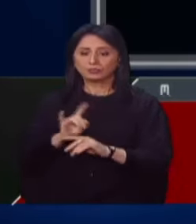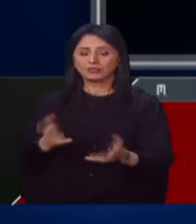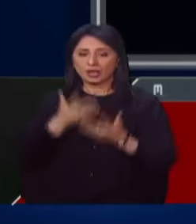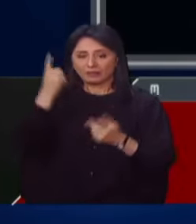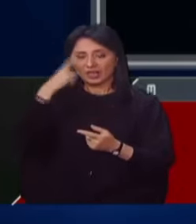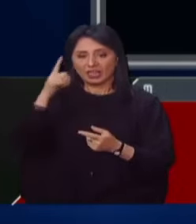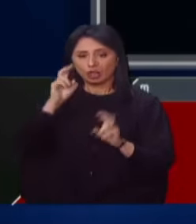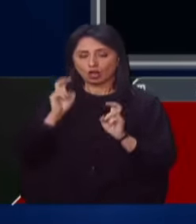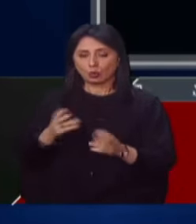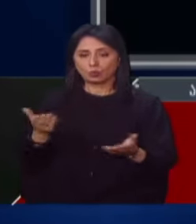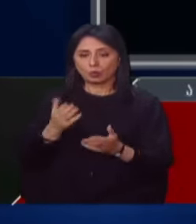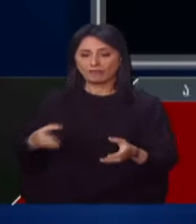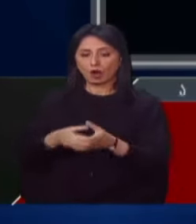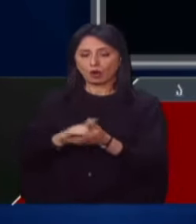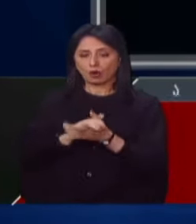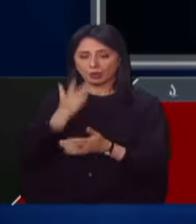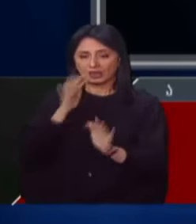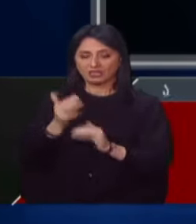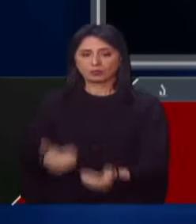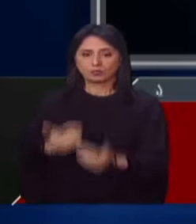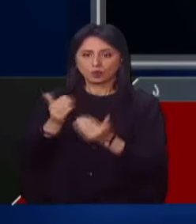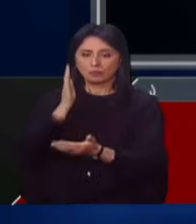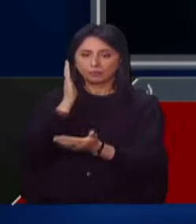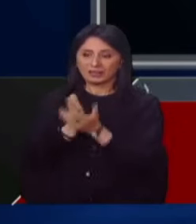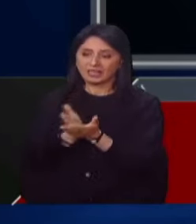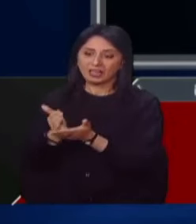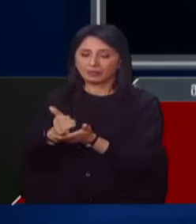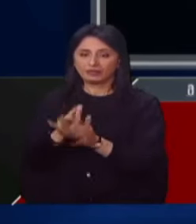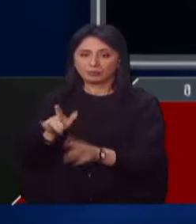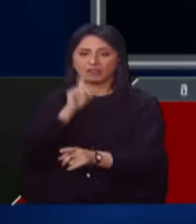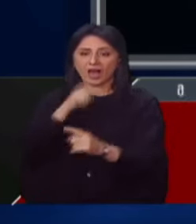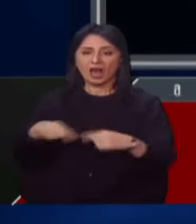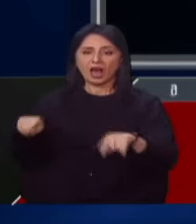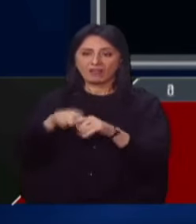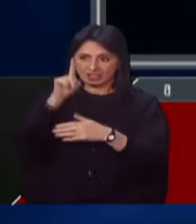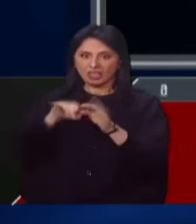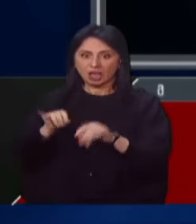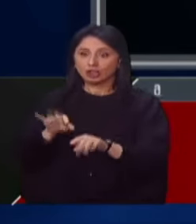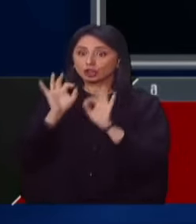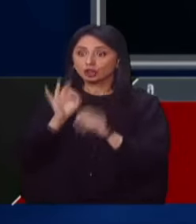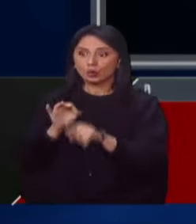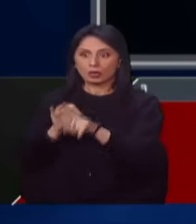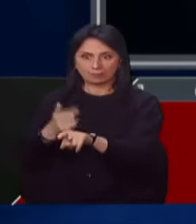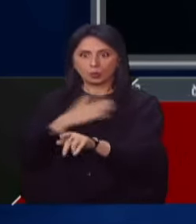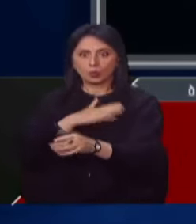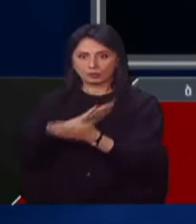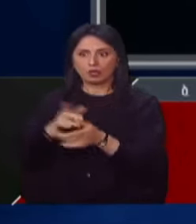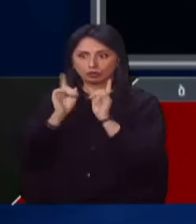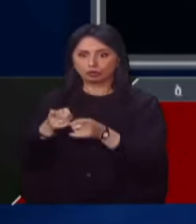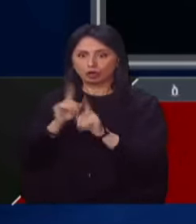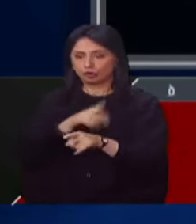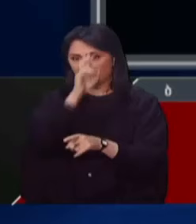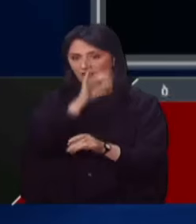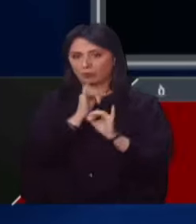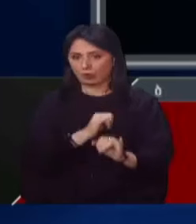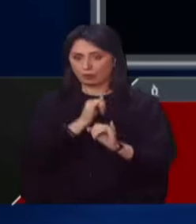ფსევდოლიბერალური იდეოლოგიაც, რომელმაც კოლექტიური ნაცმოძრაობის პირდაპირ თუ ირიბად მიმდევარ ახალგაზრდებს დააჯერა, რომ სწორედ ისინი არიან გულწრფელობისა და